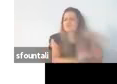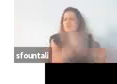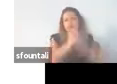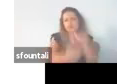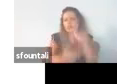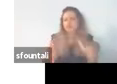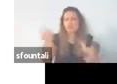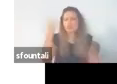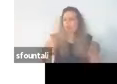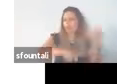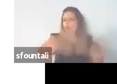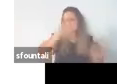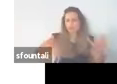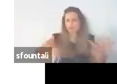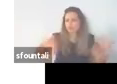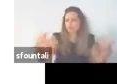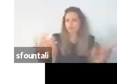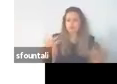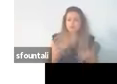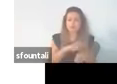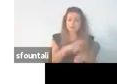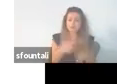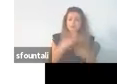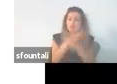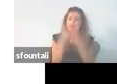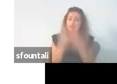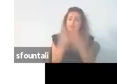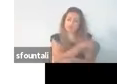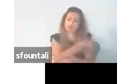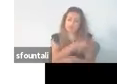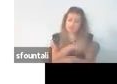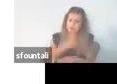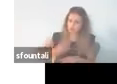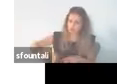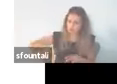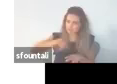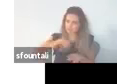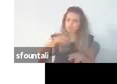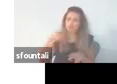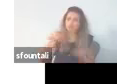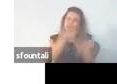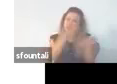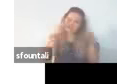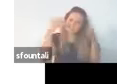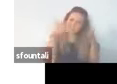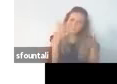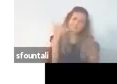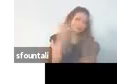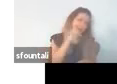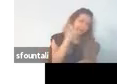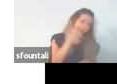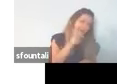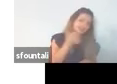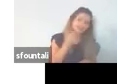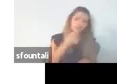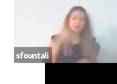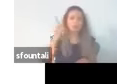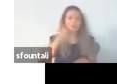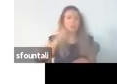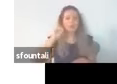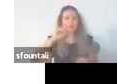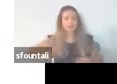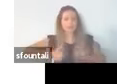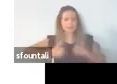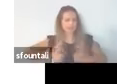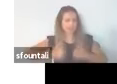πανευρωπαϊκό επίπεδο της Διεθνούς Αμνηστίας, έχουμε επιλέξει να εστιάσουμε στις γυναίκες και τα κορίτσια. Και αυτό γιατί αναγνωρίζουμε ότι